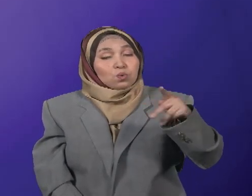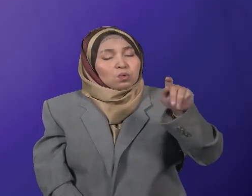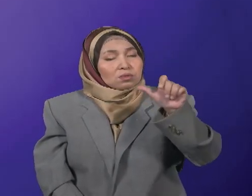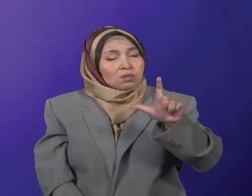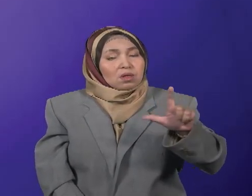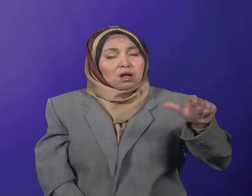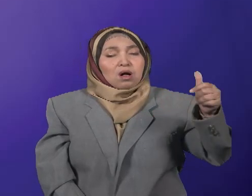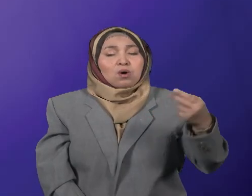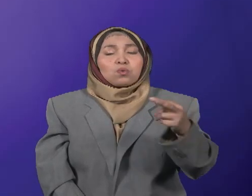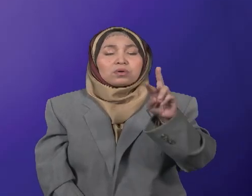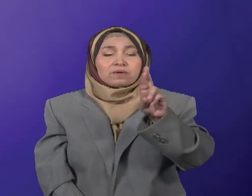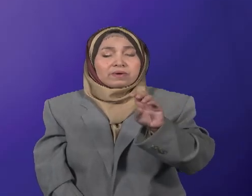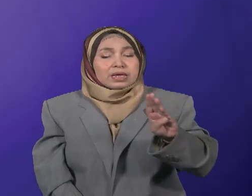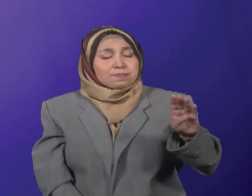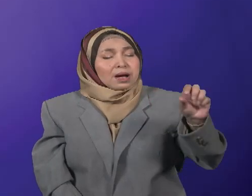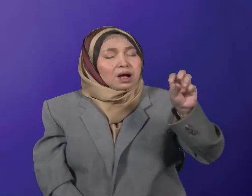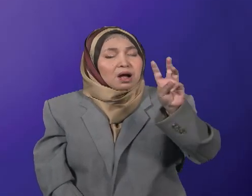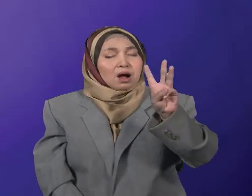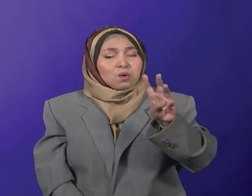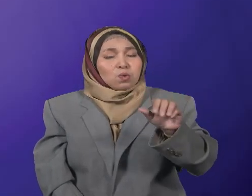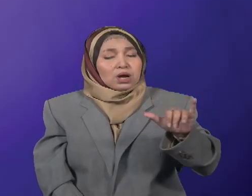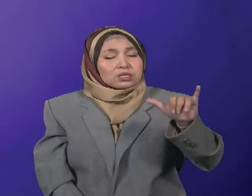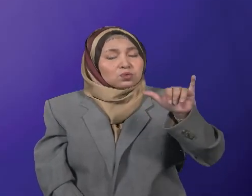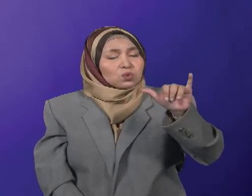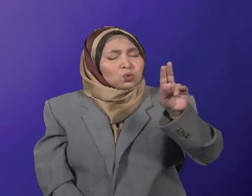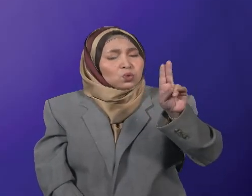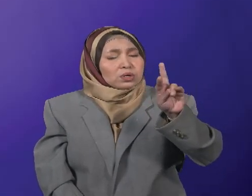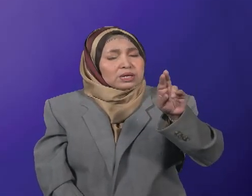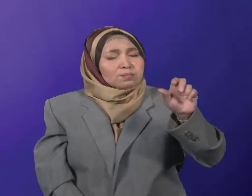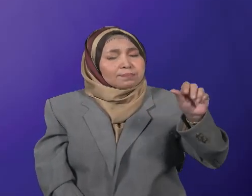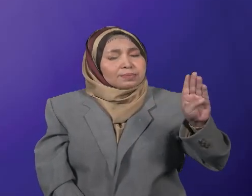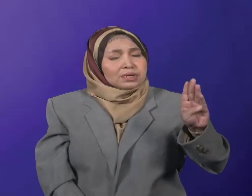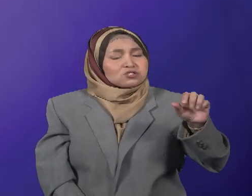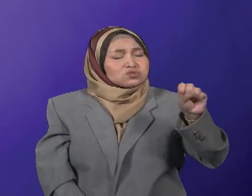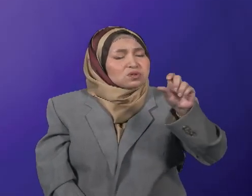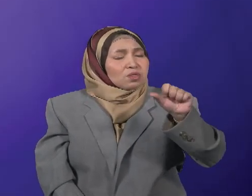يَمْحَقُ اللَّهُ الرِّبَا وَيُرْبِي